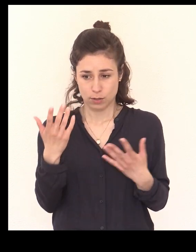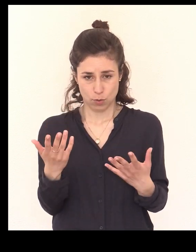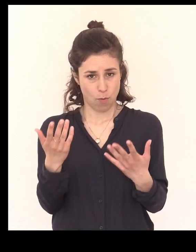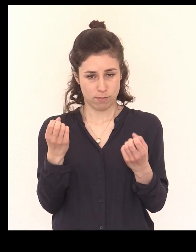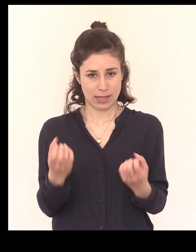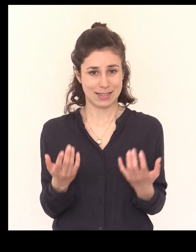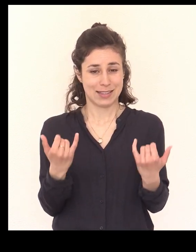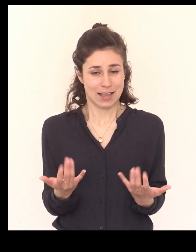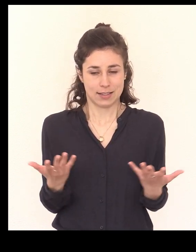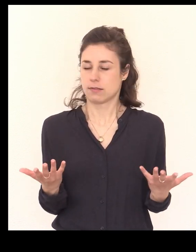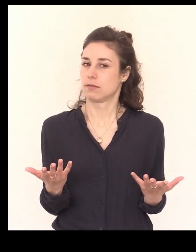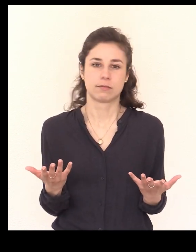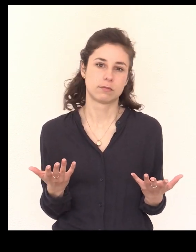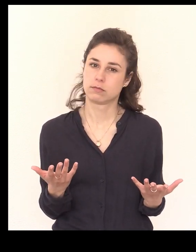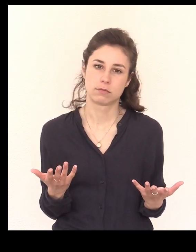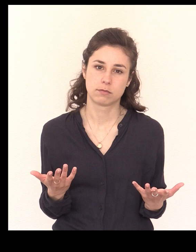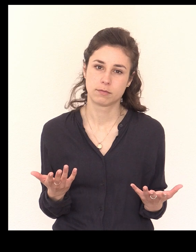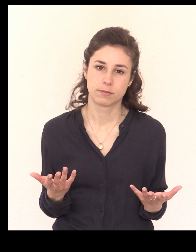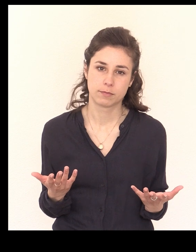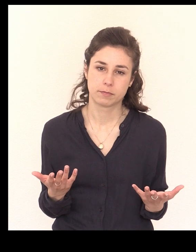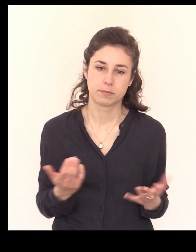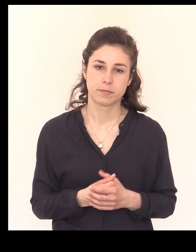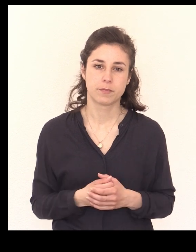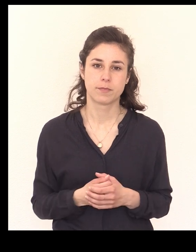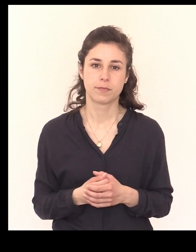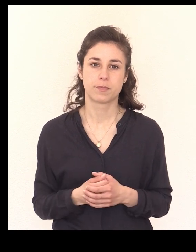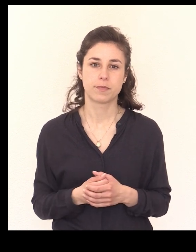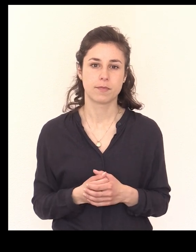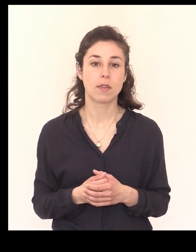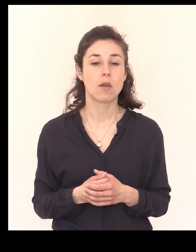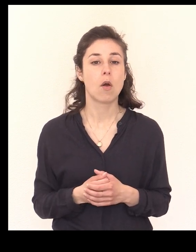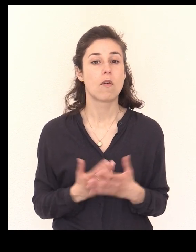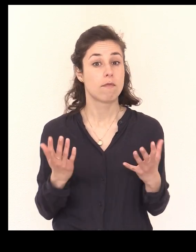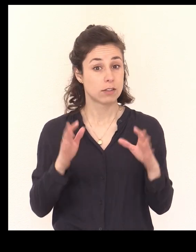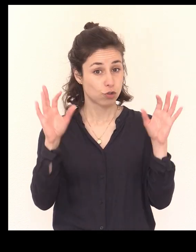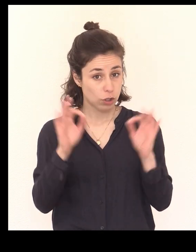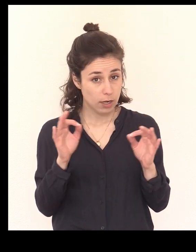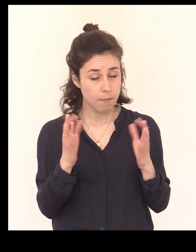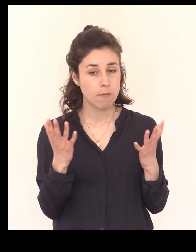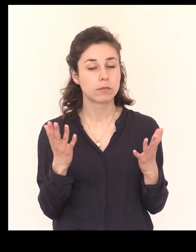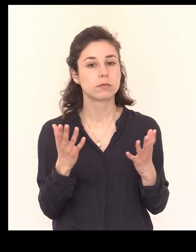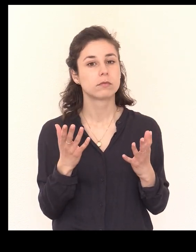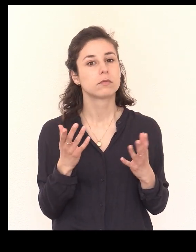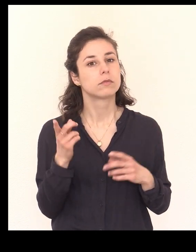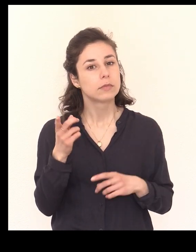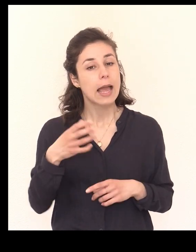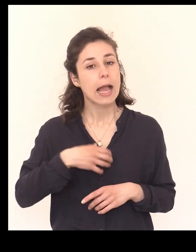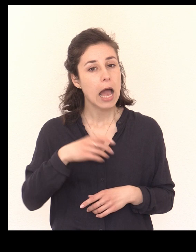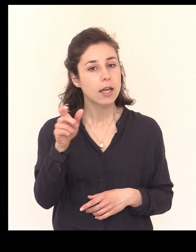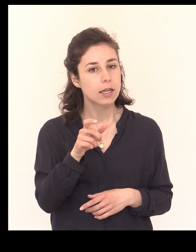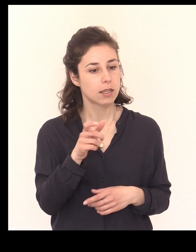2021 passiert. Und ich glaube, das Erschreckende ist es auch noch, dass es bei